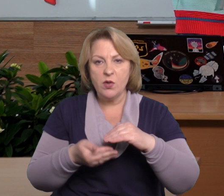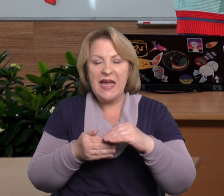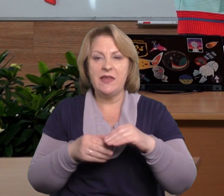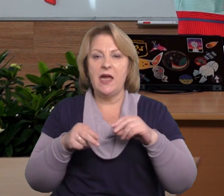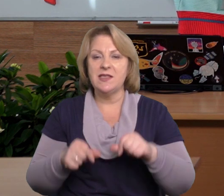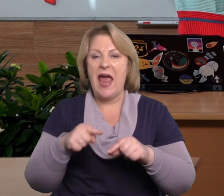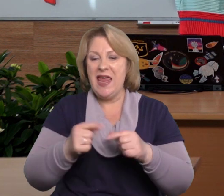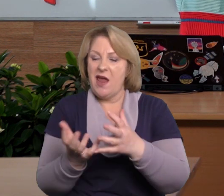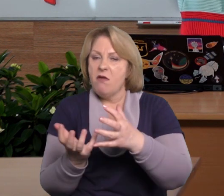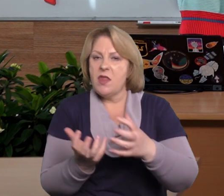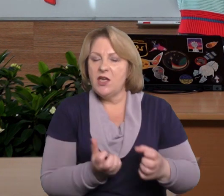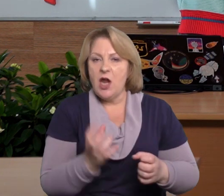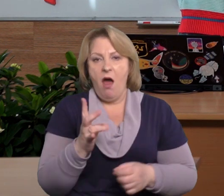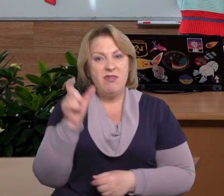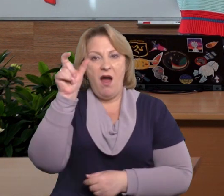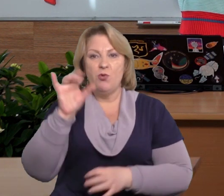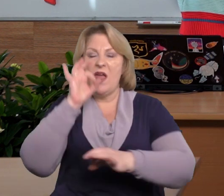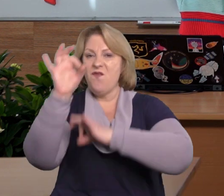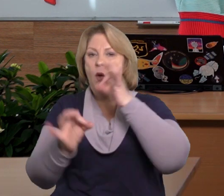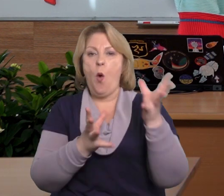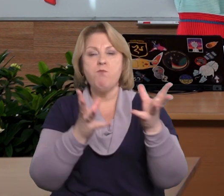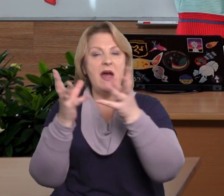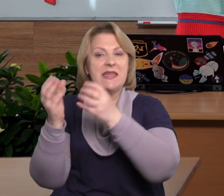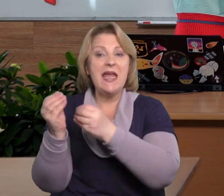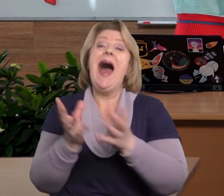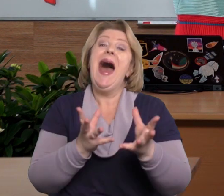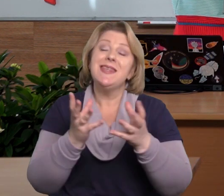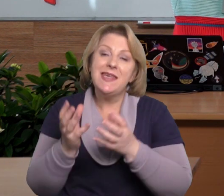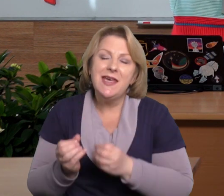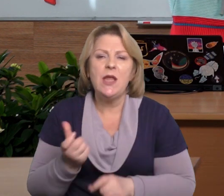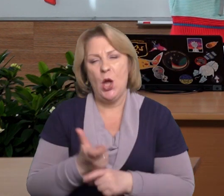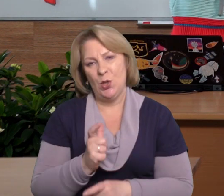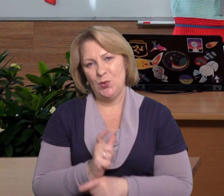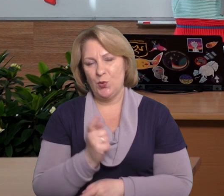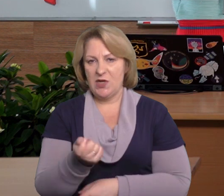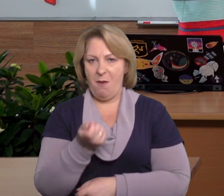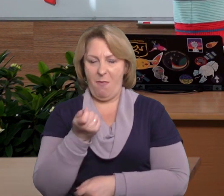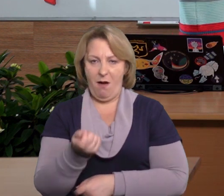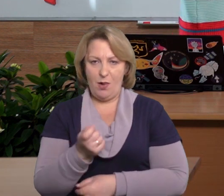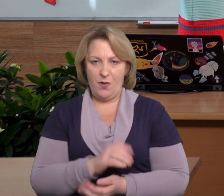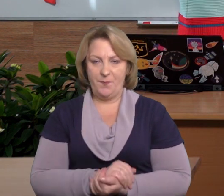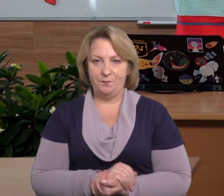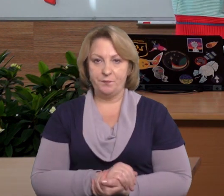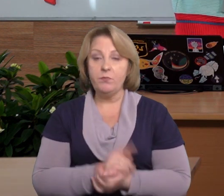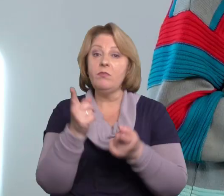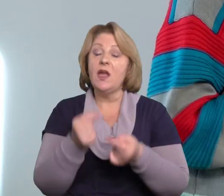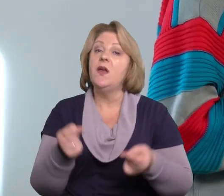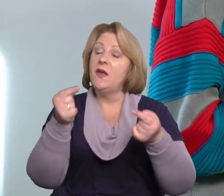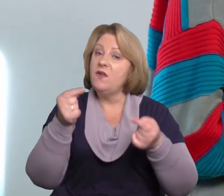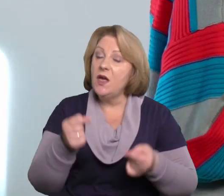тяжіння вже на вас не діє. Або діє, насправді, діє, але дуже-дуже мало.